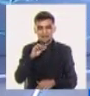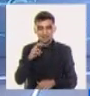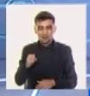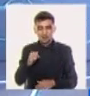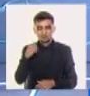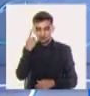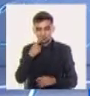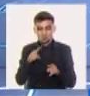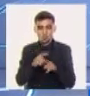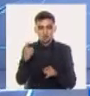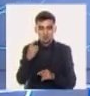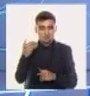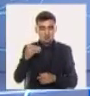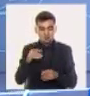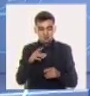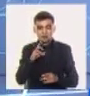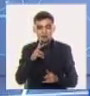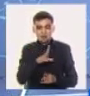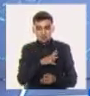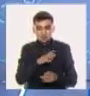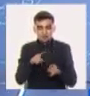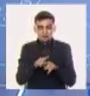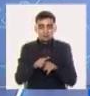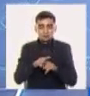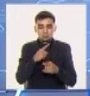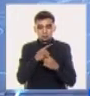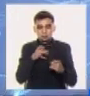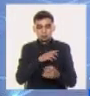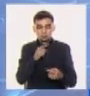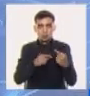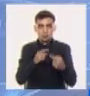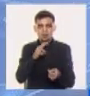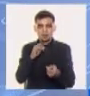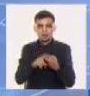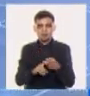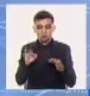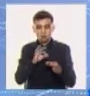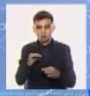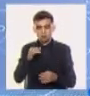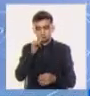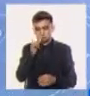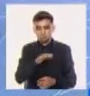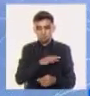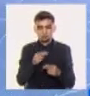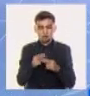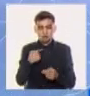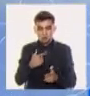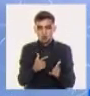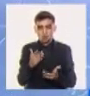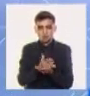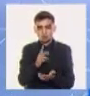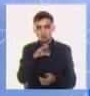борьбе с коронавирусом. Как заявила депутат парламента Ирина Смирнова, один из частных медцентров готов лечить онкобольных